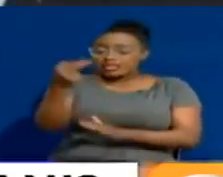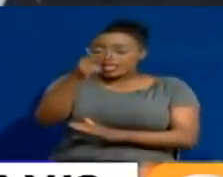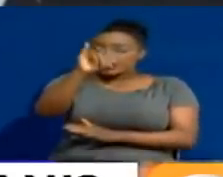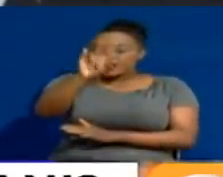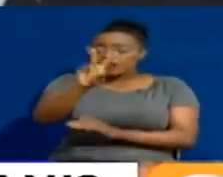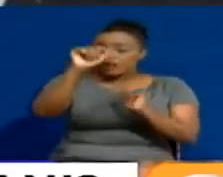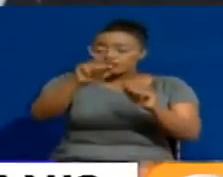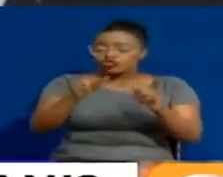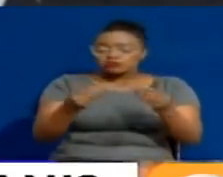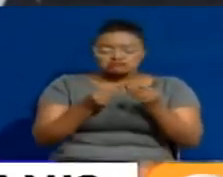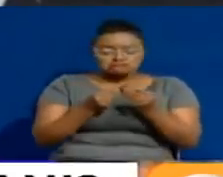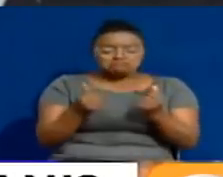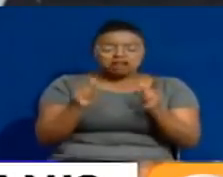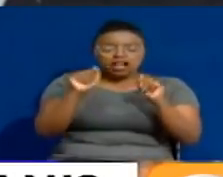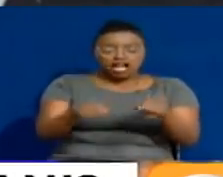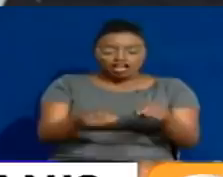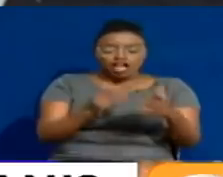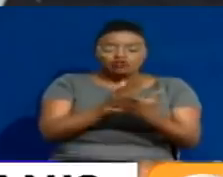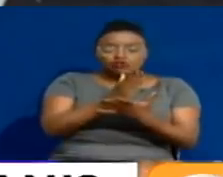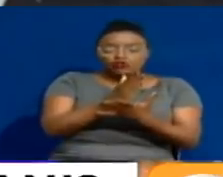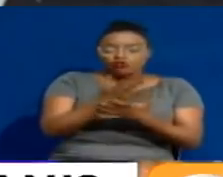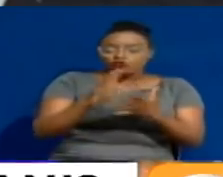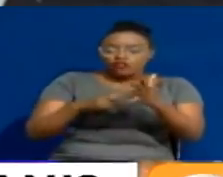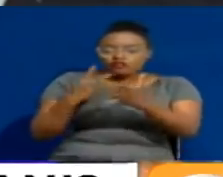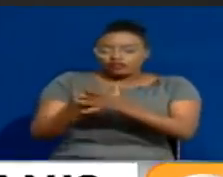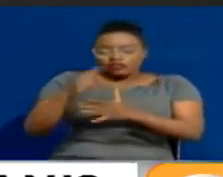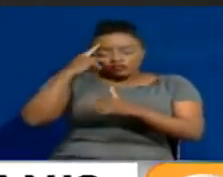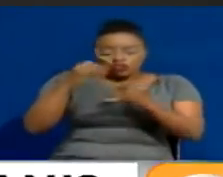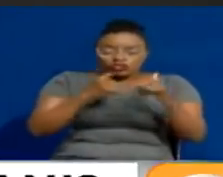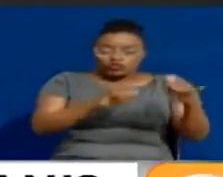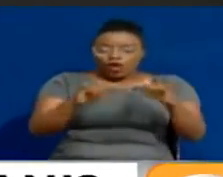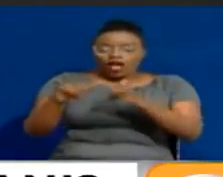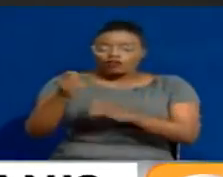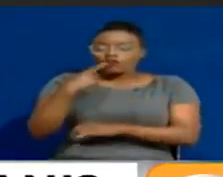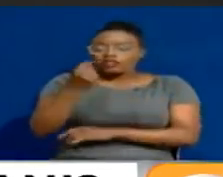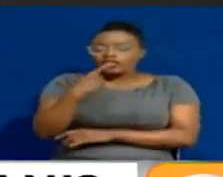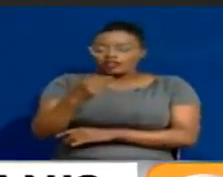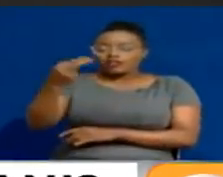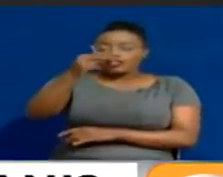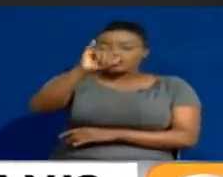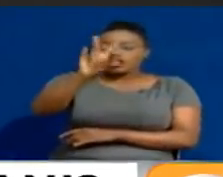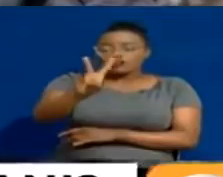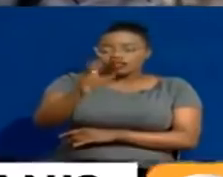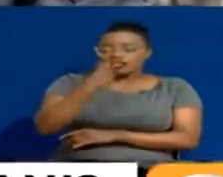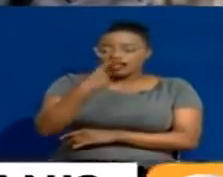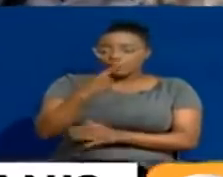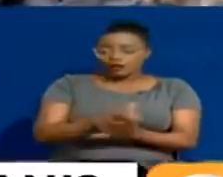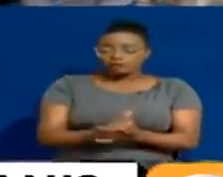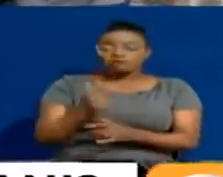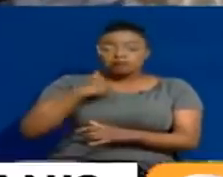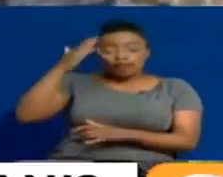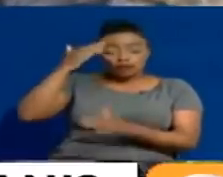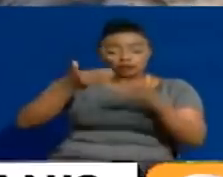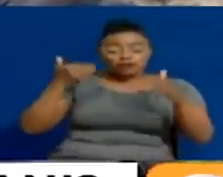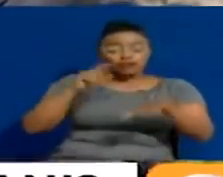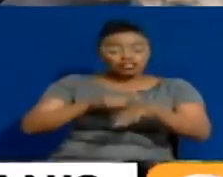HIV inaweza kumalizwa, na misimu ya kufeli kwa majaribio ya dawa za HIV. I know there